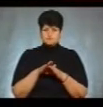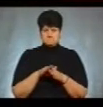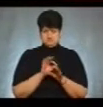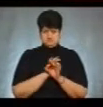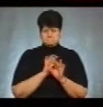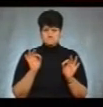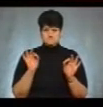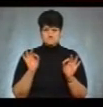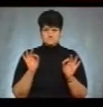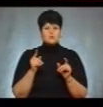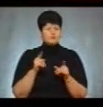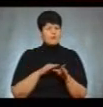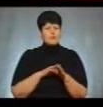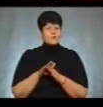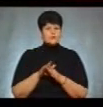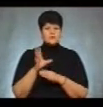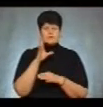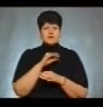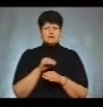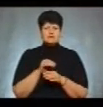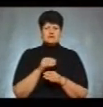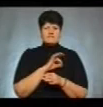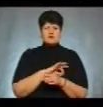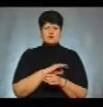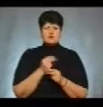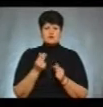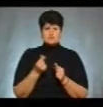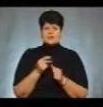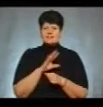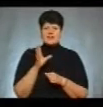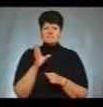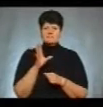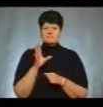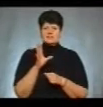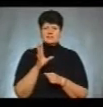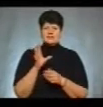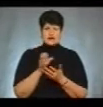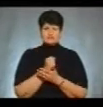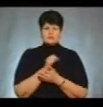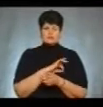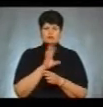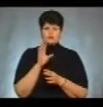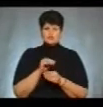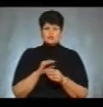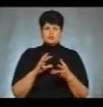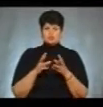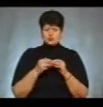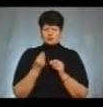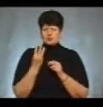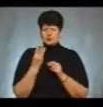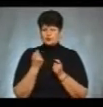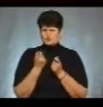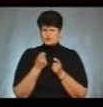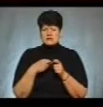Скажіть, чому не вдалося освоїти повністю всю суму? Не вдалося освоїти повністю суму, значить, трошки